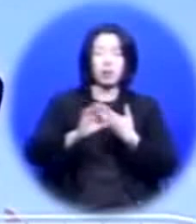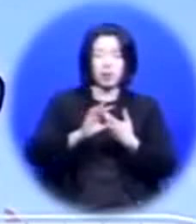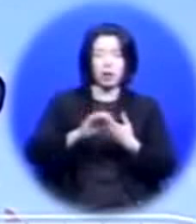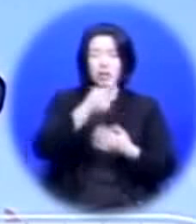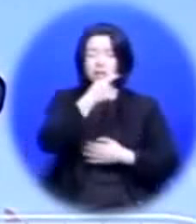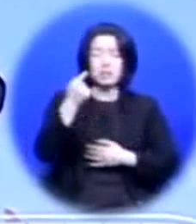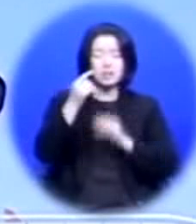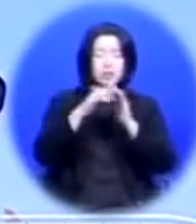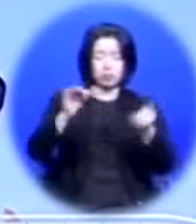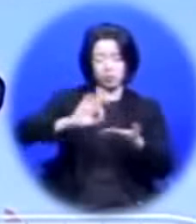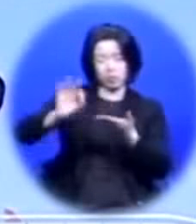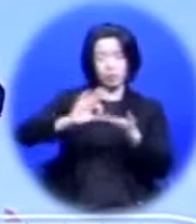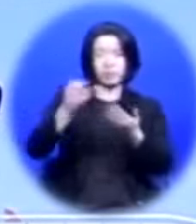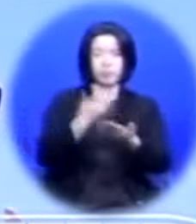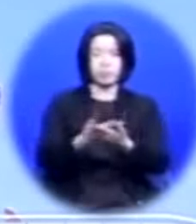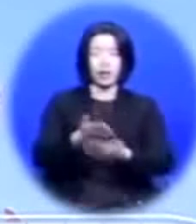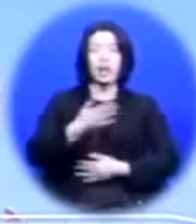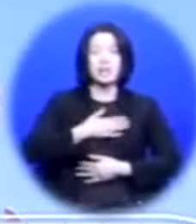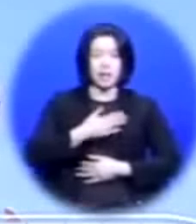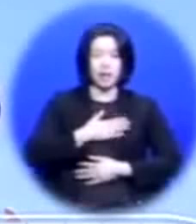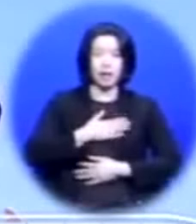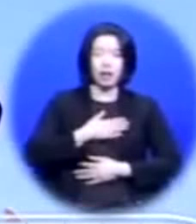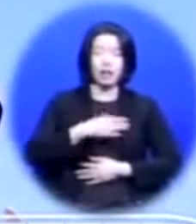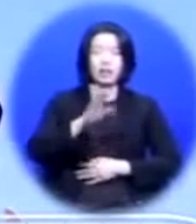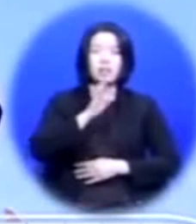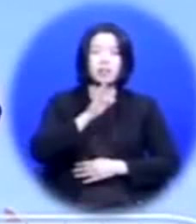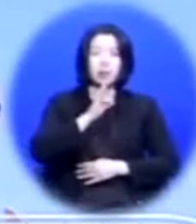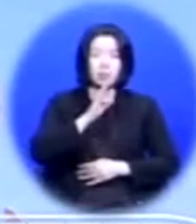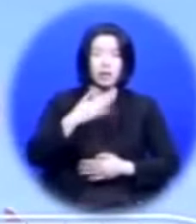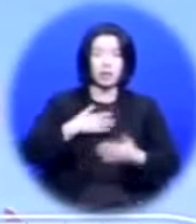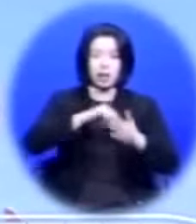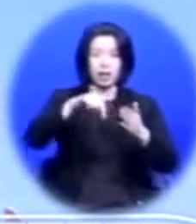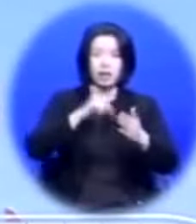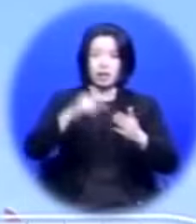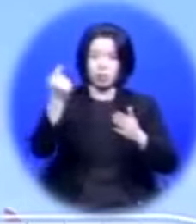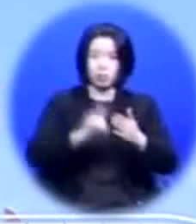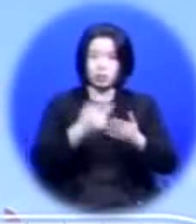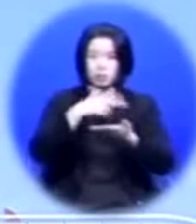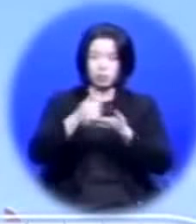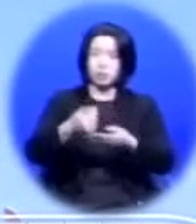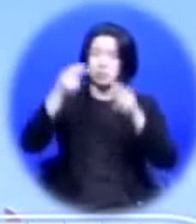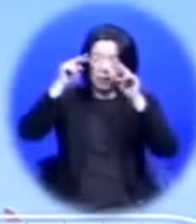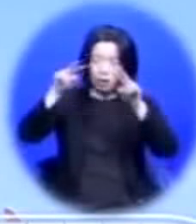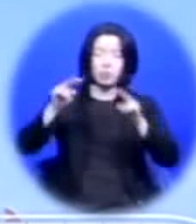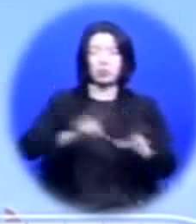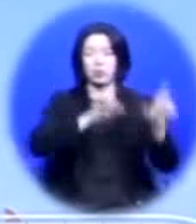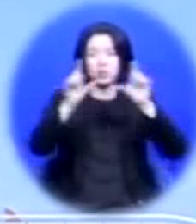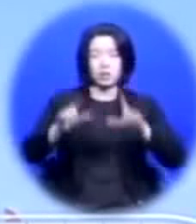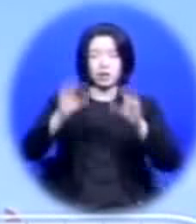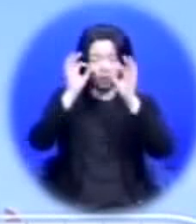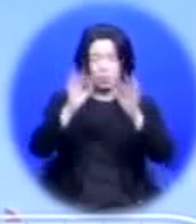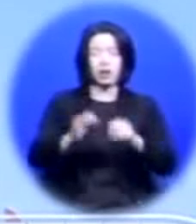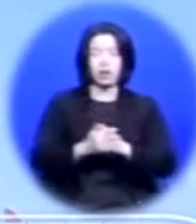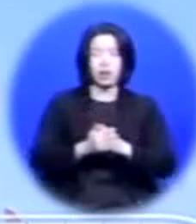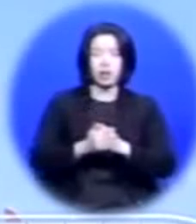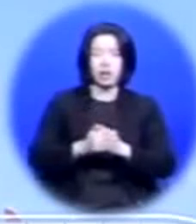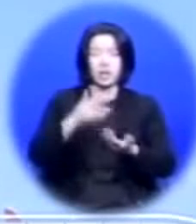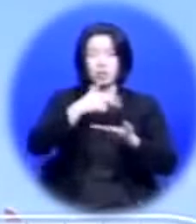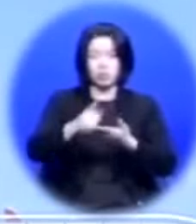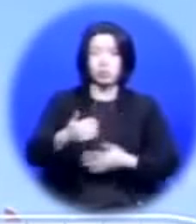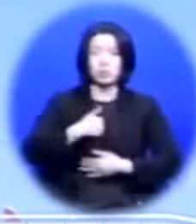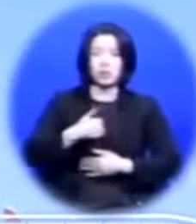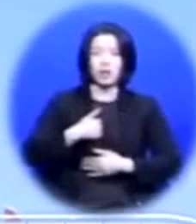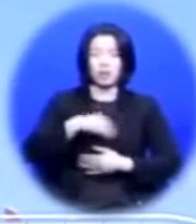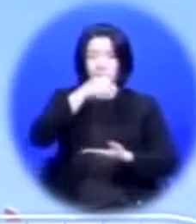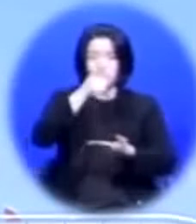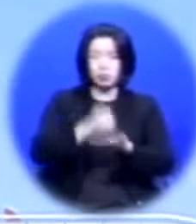써 주세요 제가 정말 내 안에 오신 주님 바라보고 살아 보겠니 주님이 나를